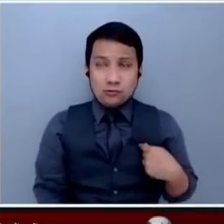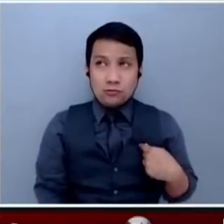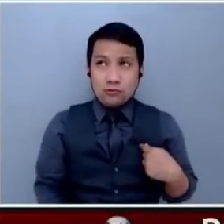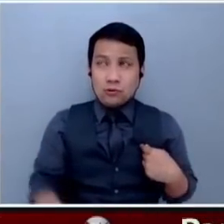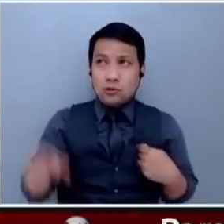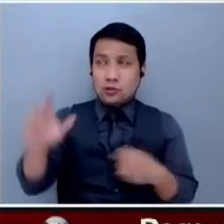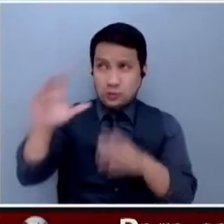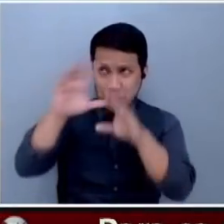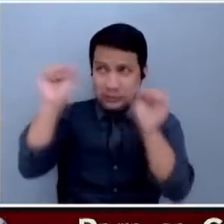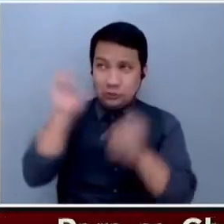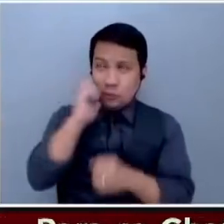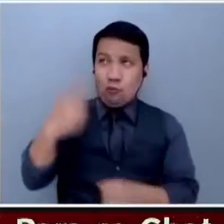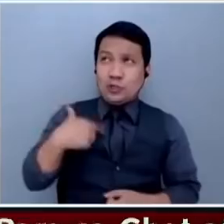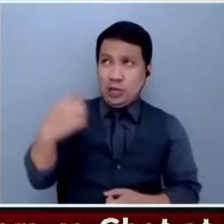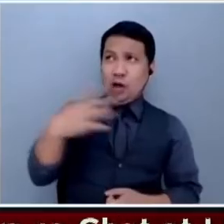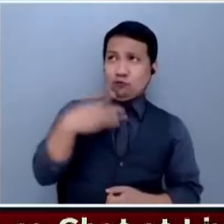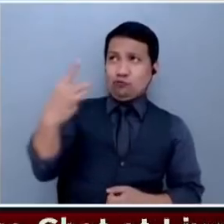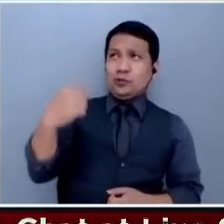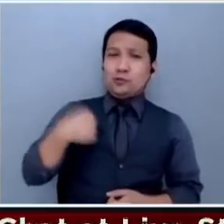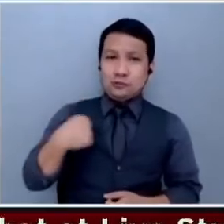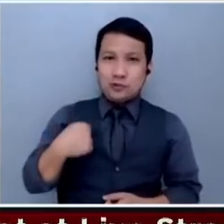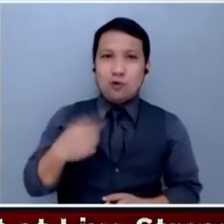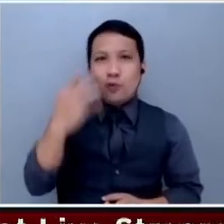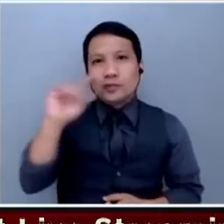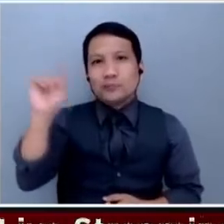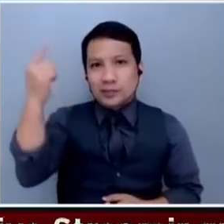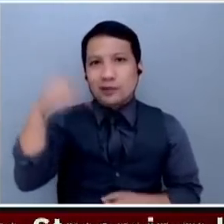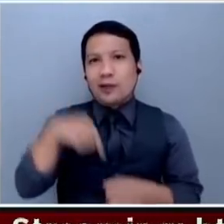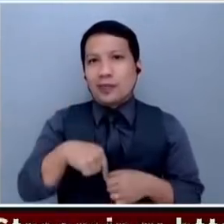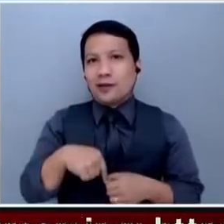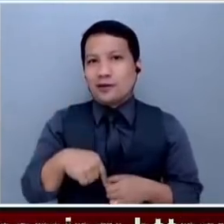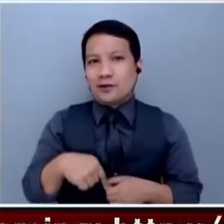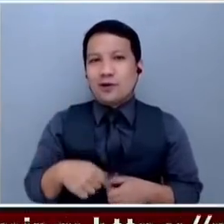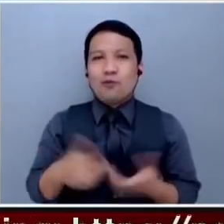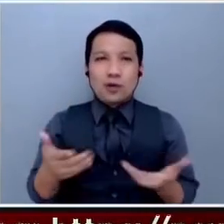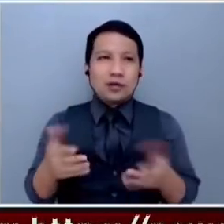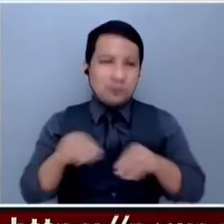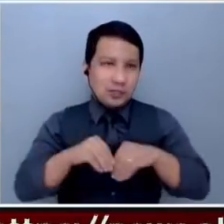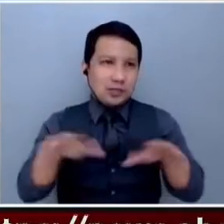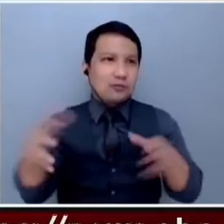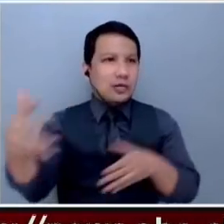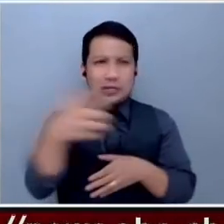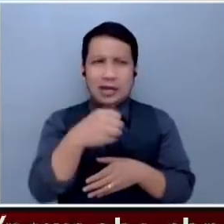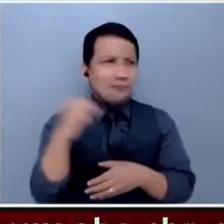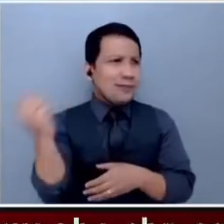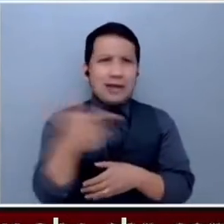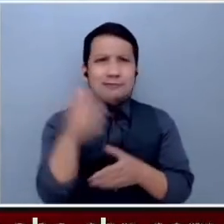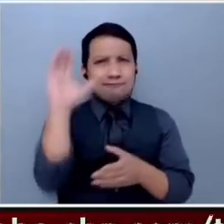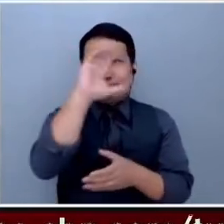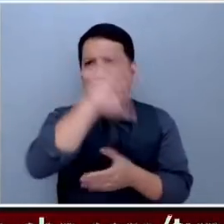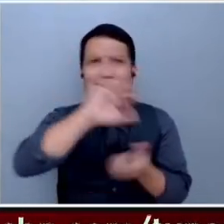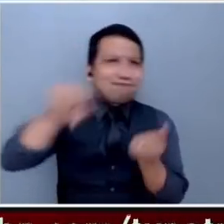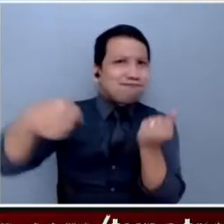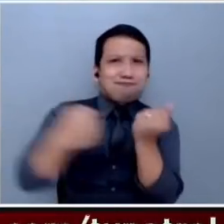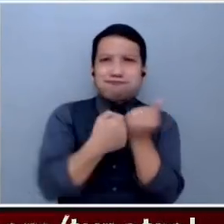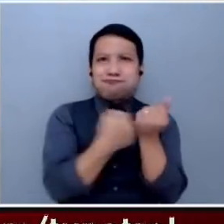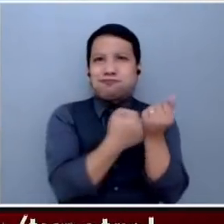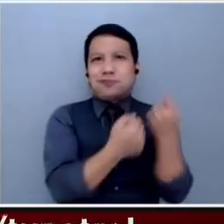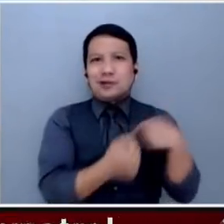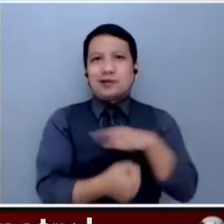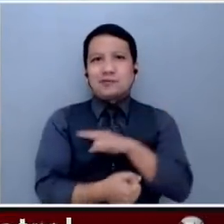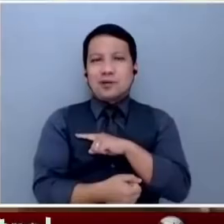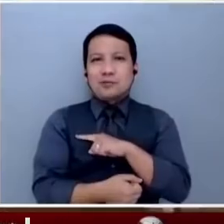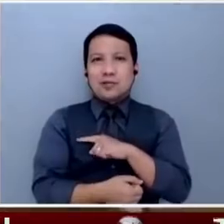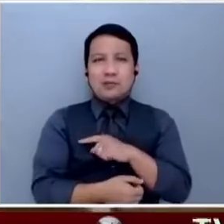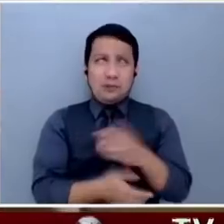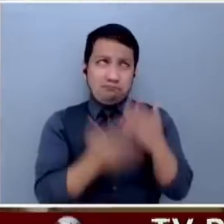So pagdating araw, di ba? Isang boto rin yun eh. Kumbaga, nangangalap naman tayo ng suporta. So kung susuportahan tayo, salamat